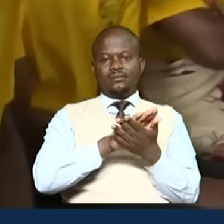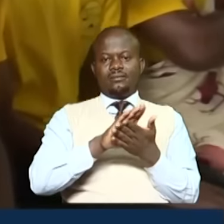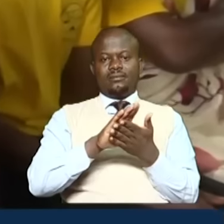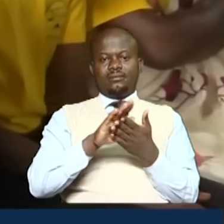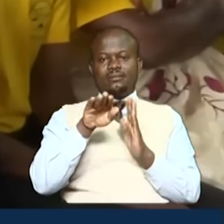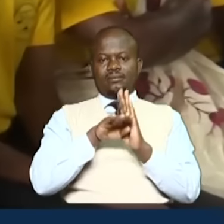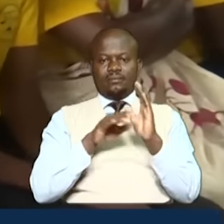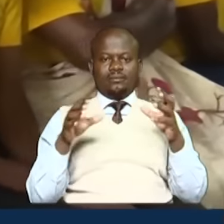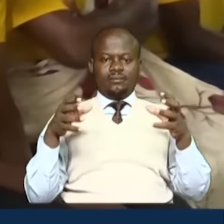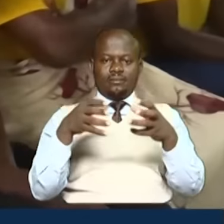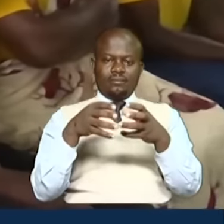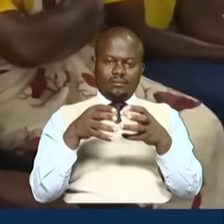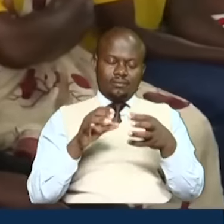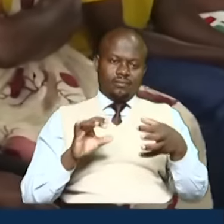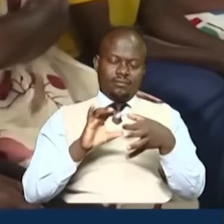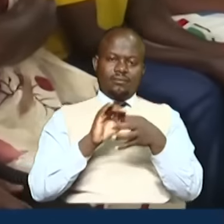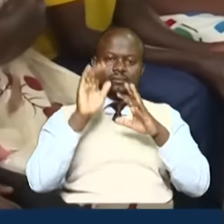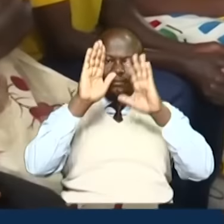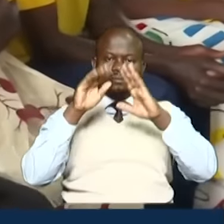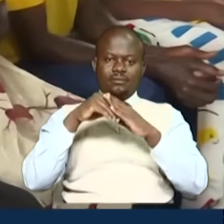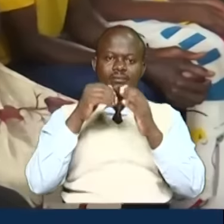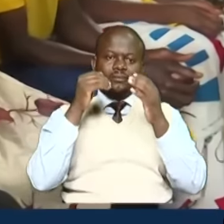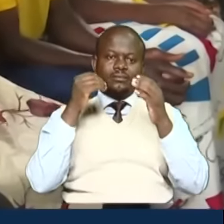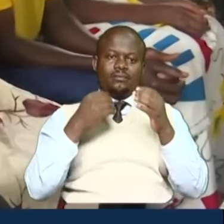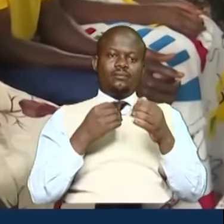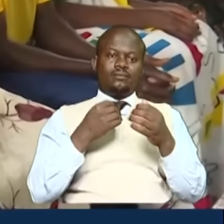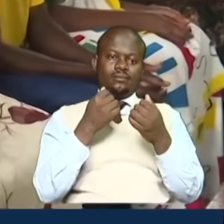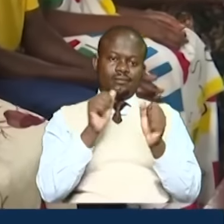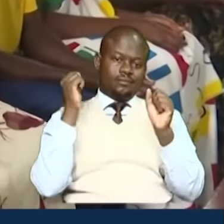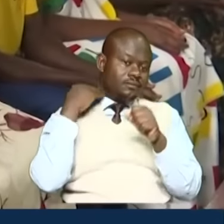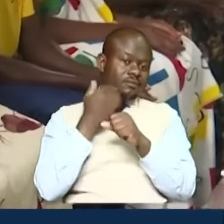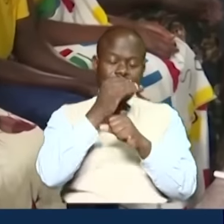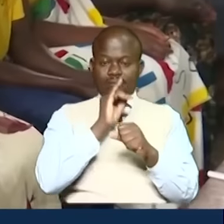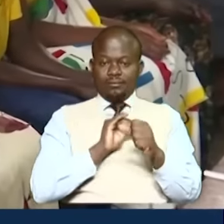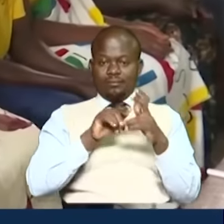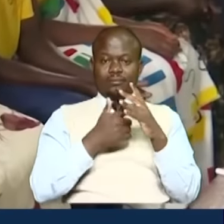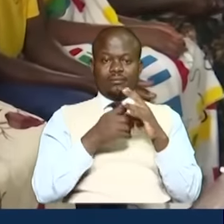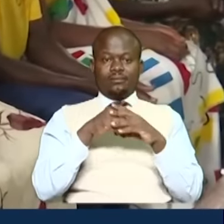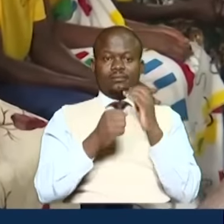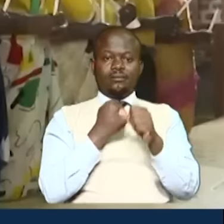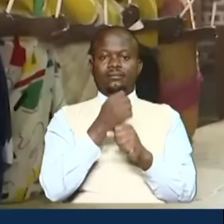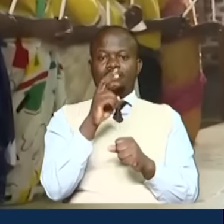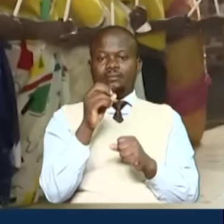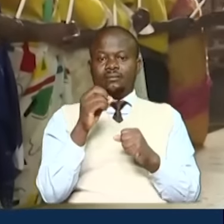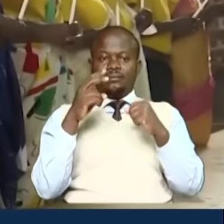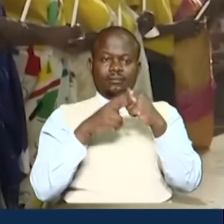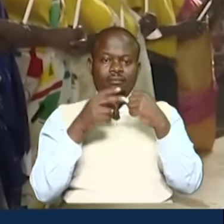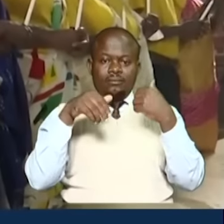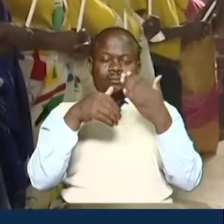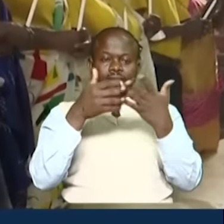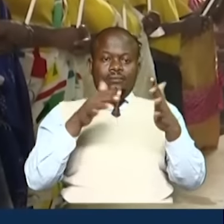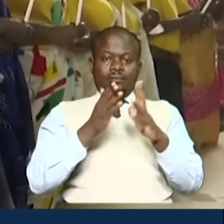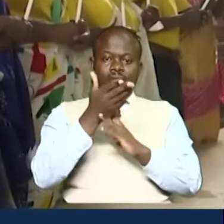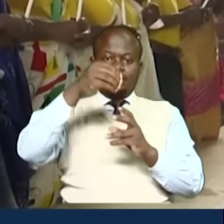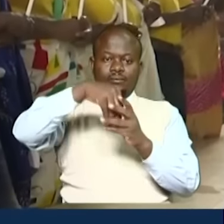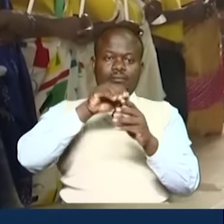gahunda yo guhuza abagize uruhare n'abarokotse genocide yakorewe abatutsi muri diyoseze gatolika ya Cyangugu yatangiye muri 2007 kuri uyu imaze kunyurwamo